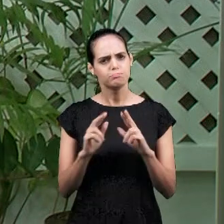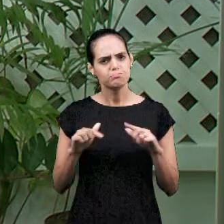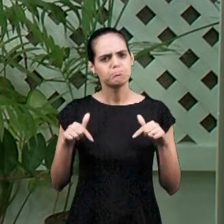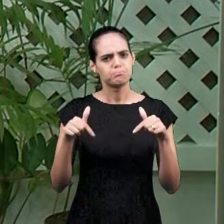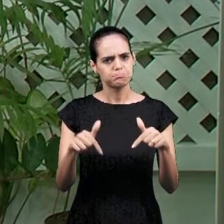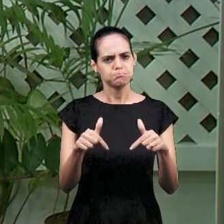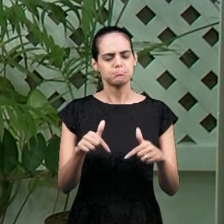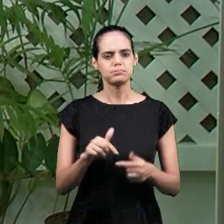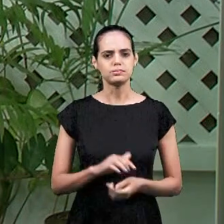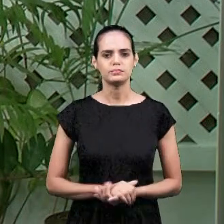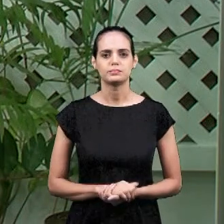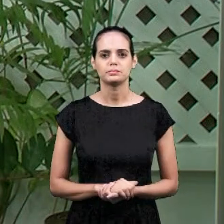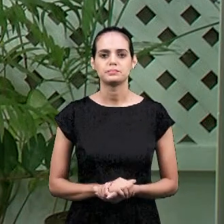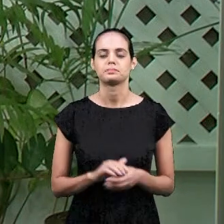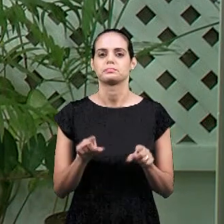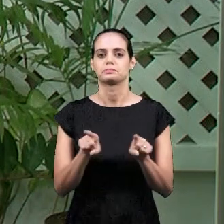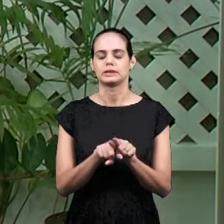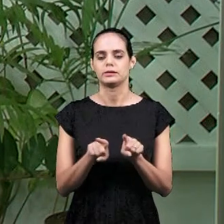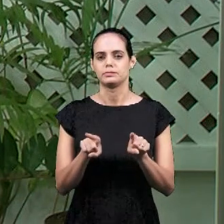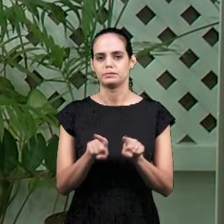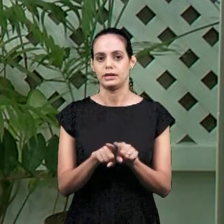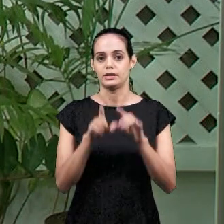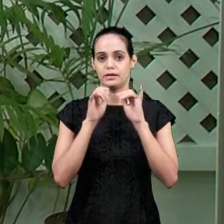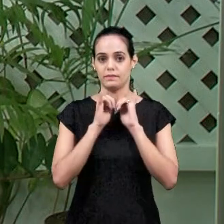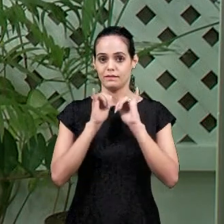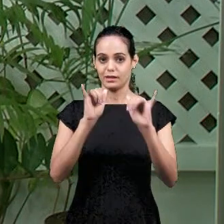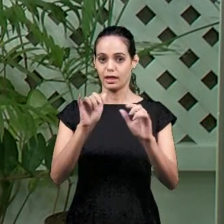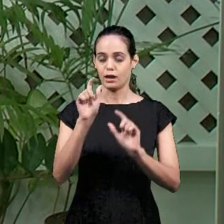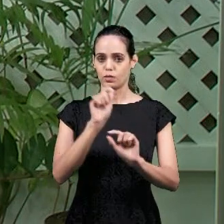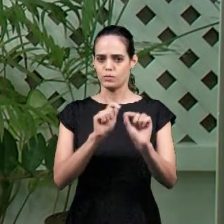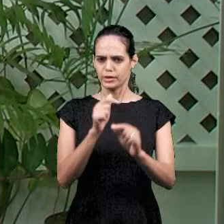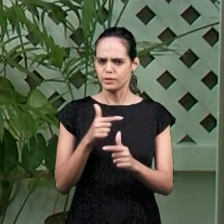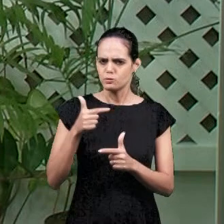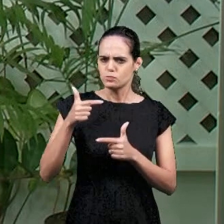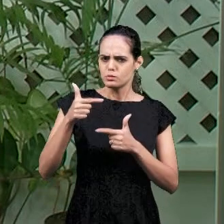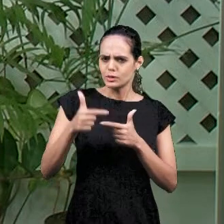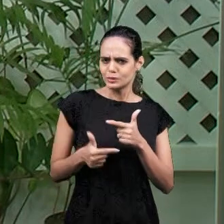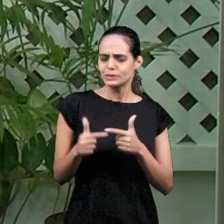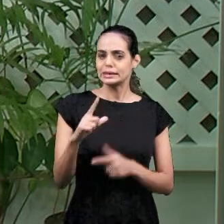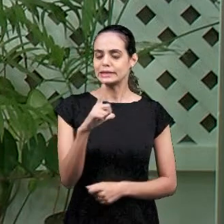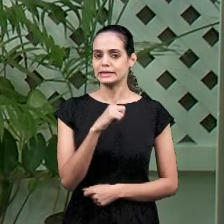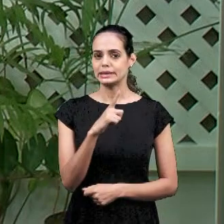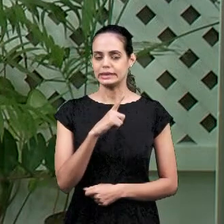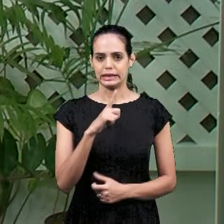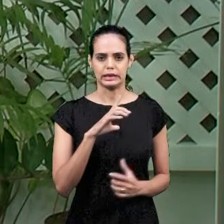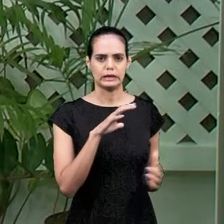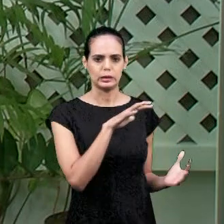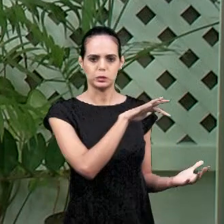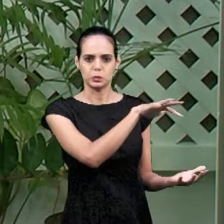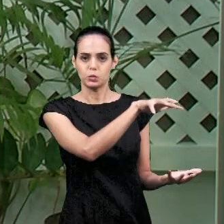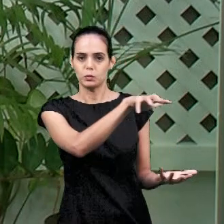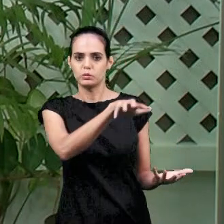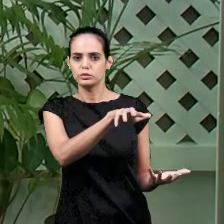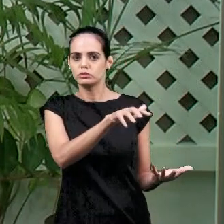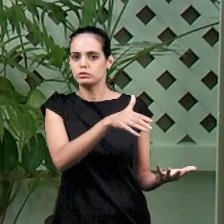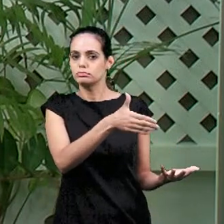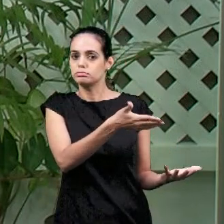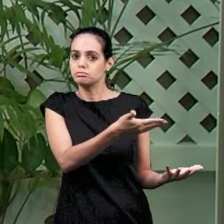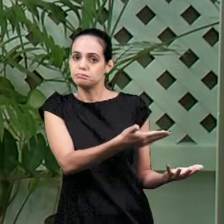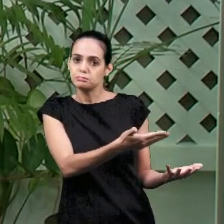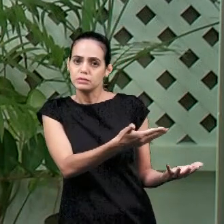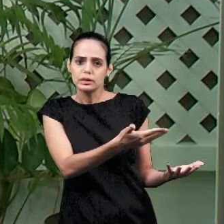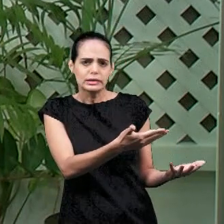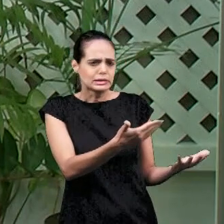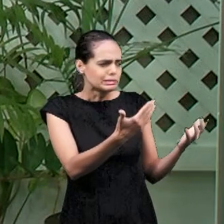fais une observation ici à quelques frères et sœurs. Il y a une lutte établie.